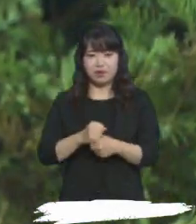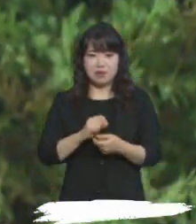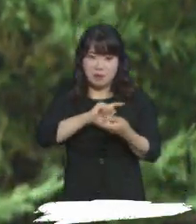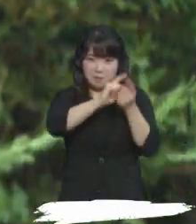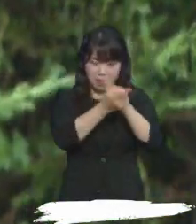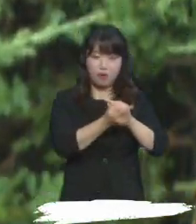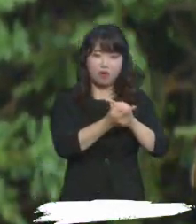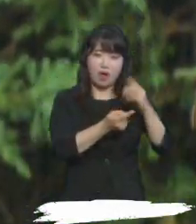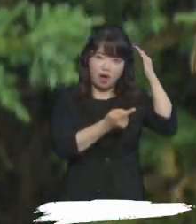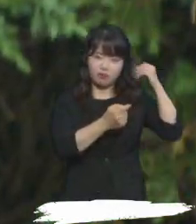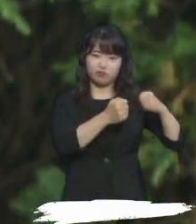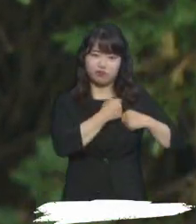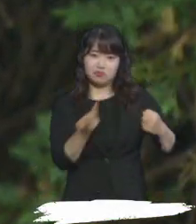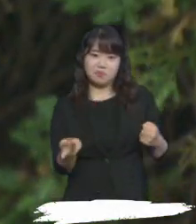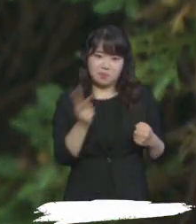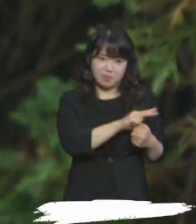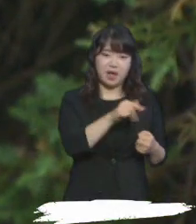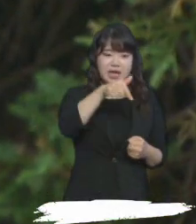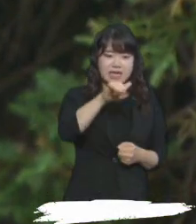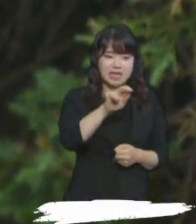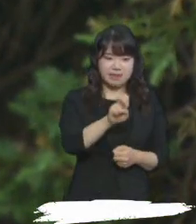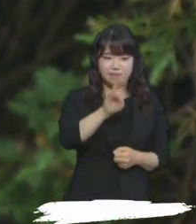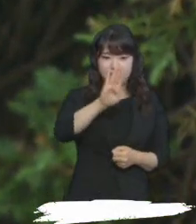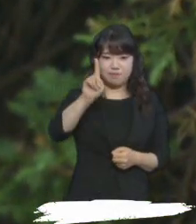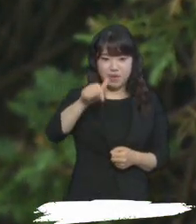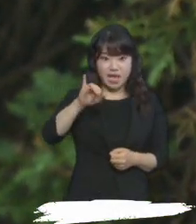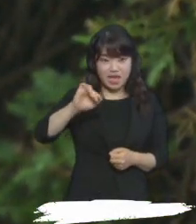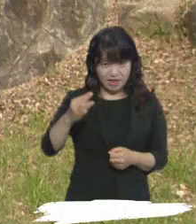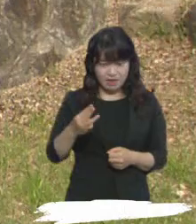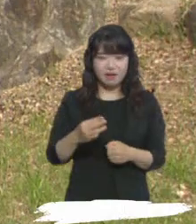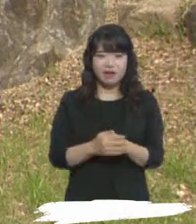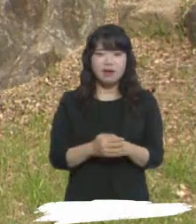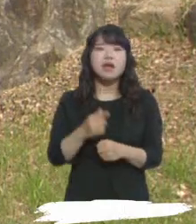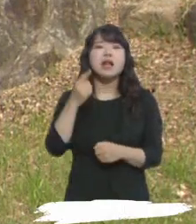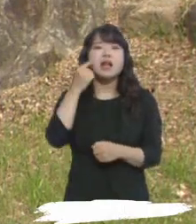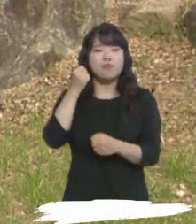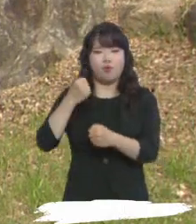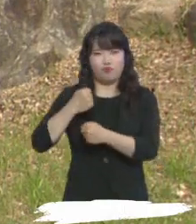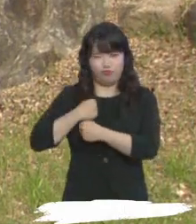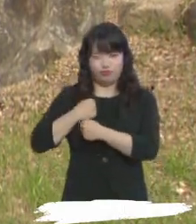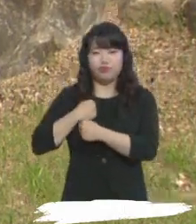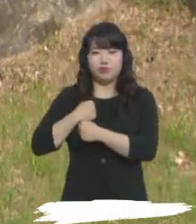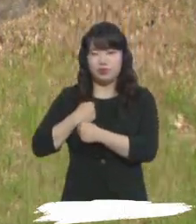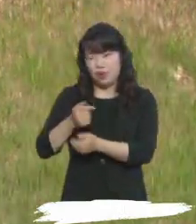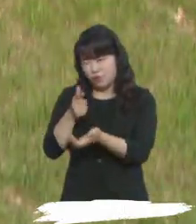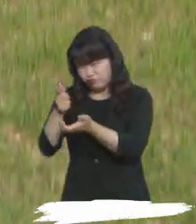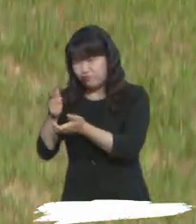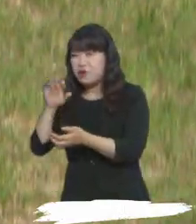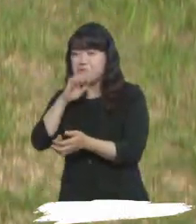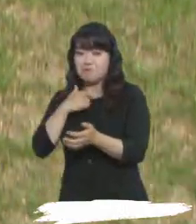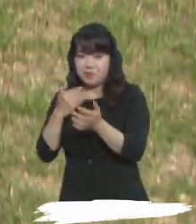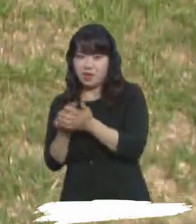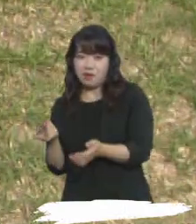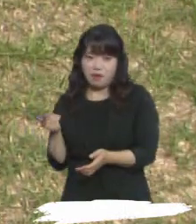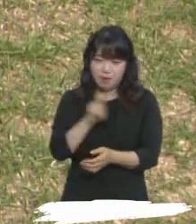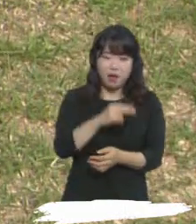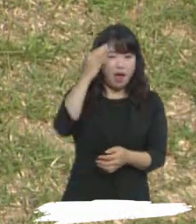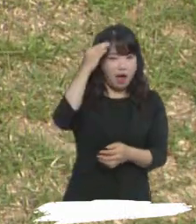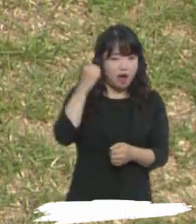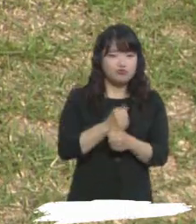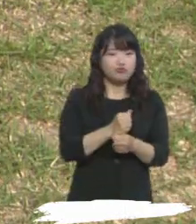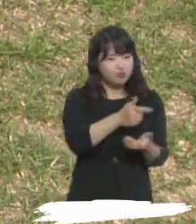1군 단장으로 화려하게 변신한 김백일. 일본군 독립중포병 중대장에서